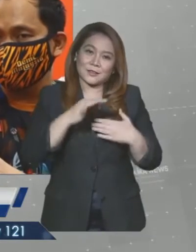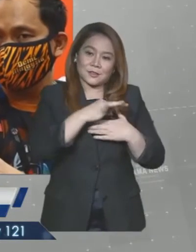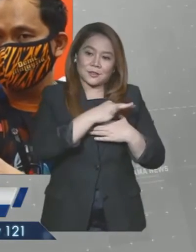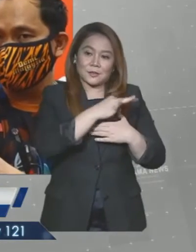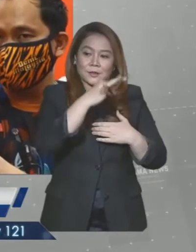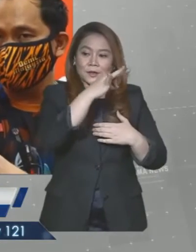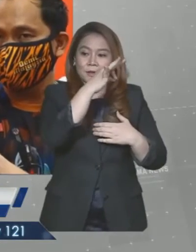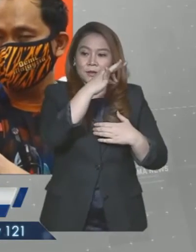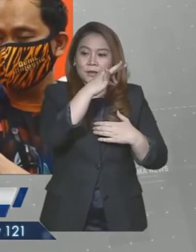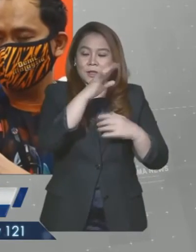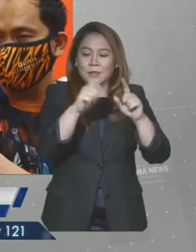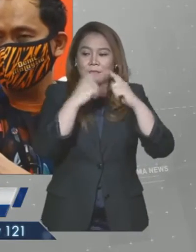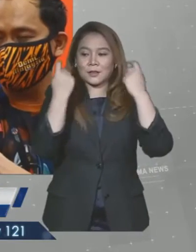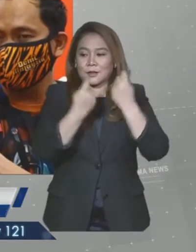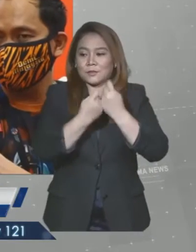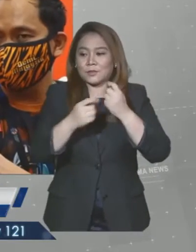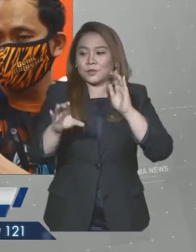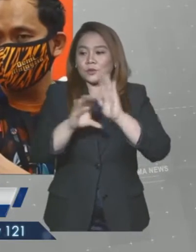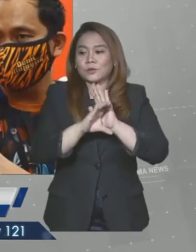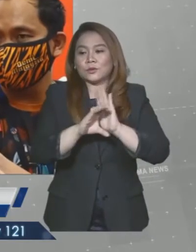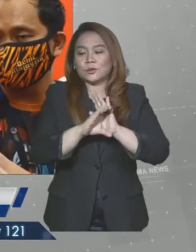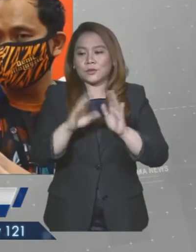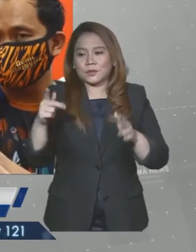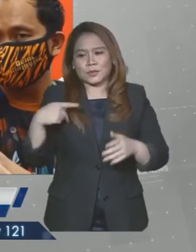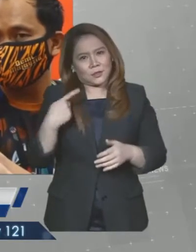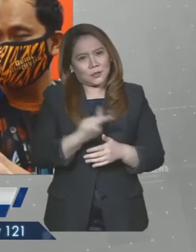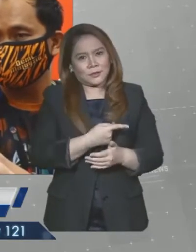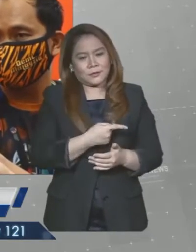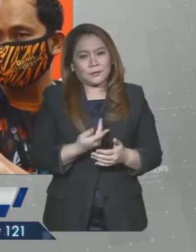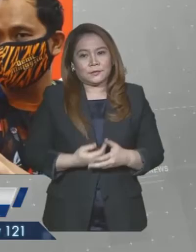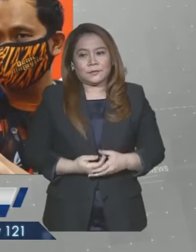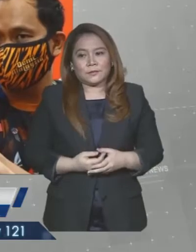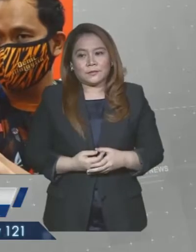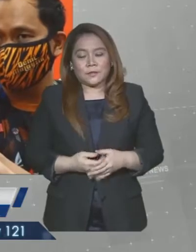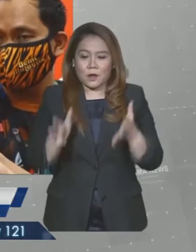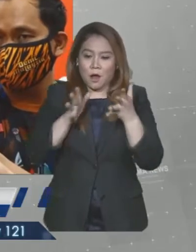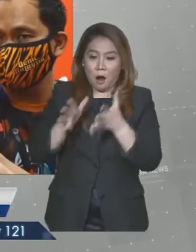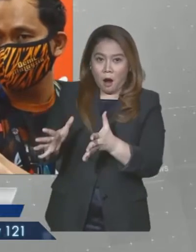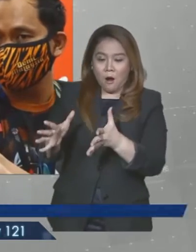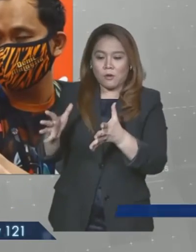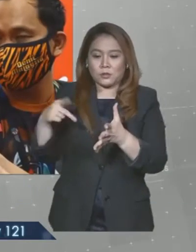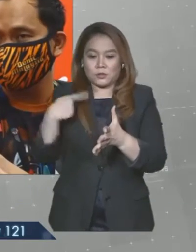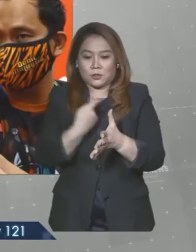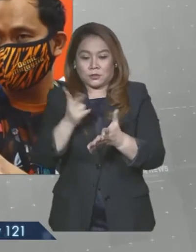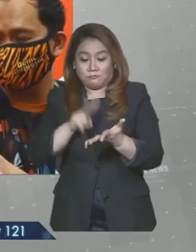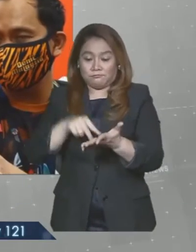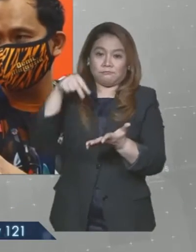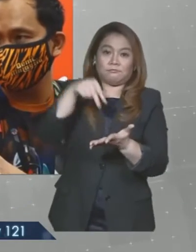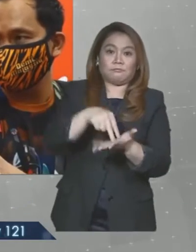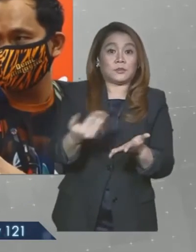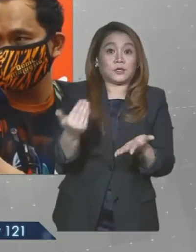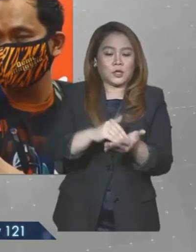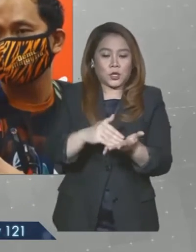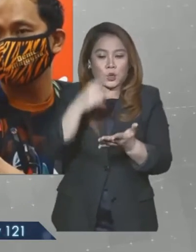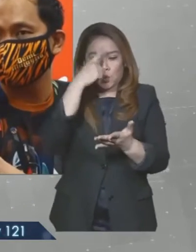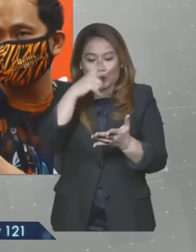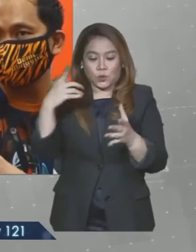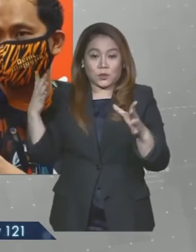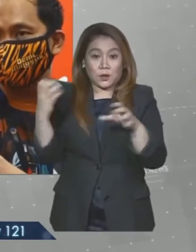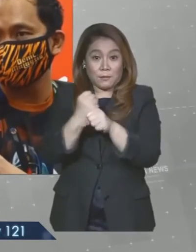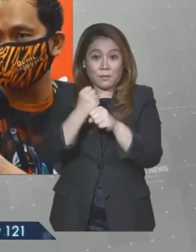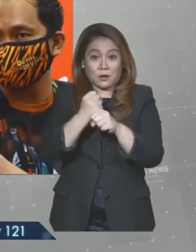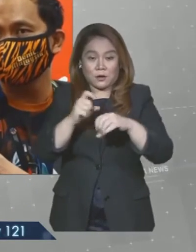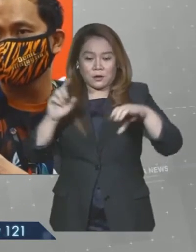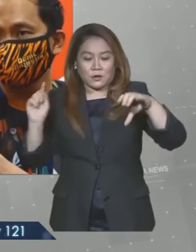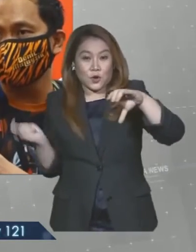semangat sepasukan. Macam mana kita ketinggalan, lepas tu kita bounce back untuk kejar gol tu dan